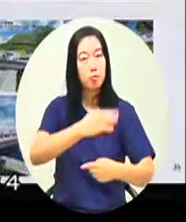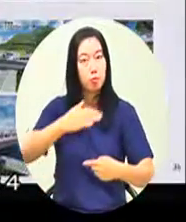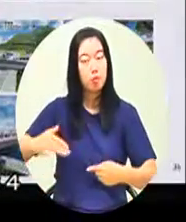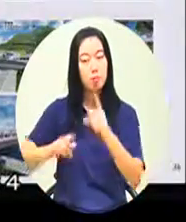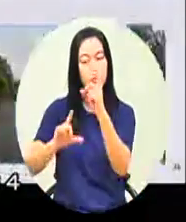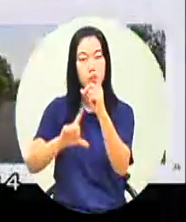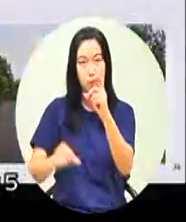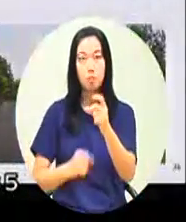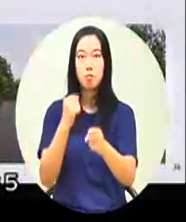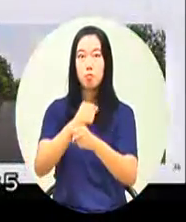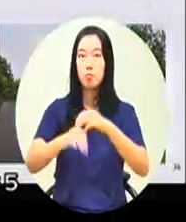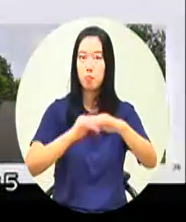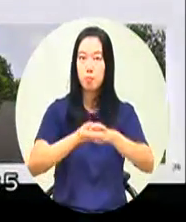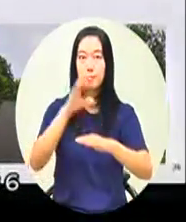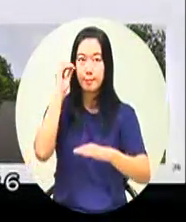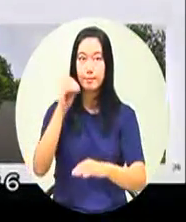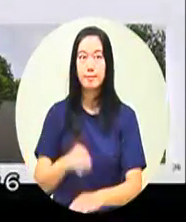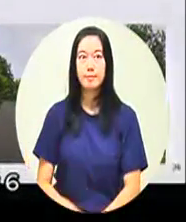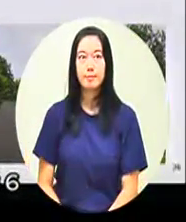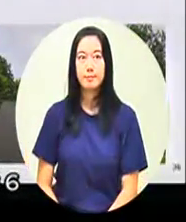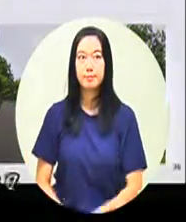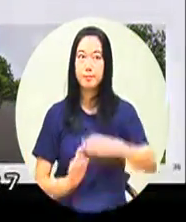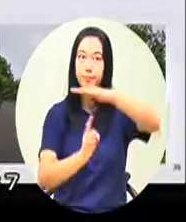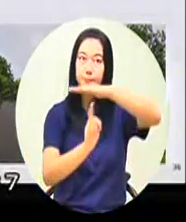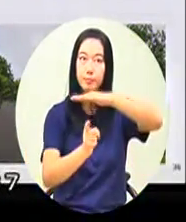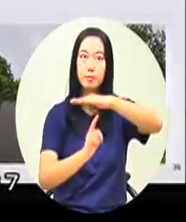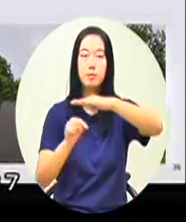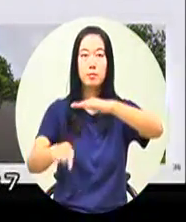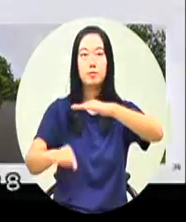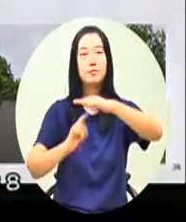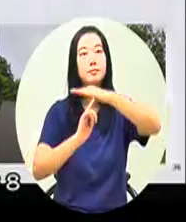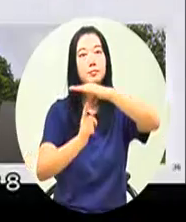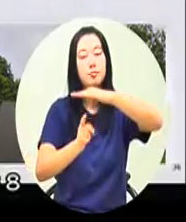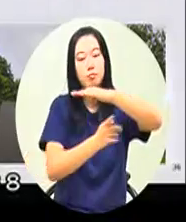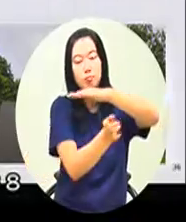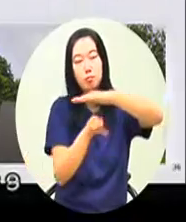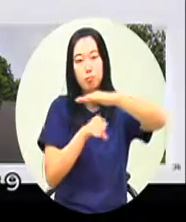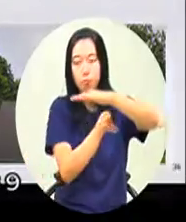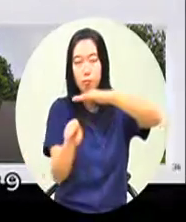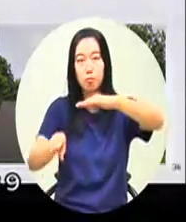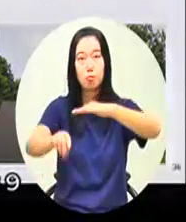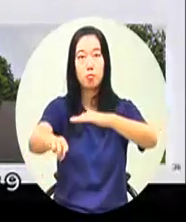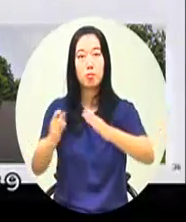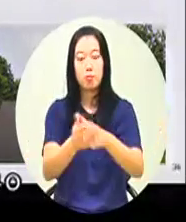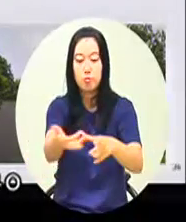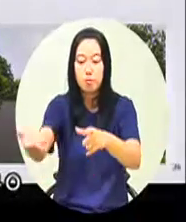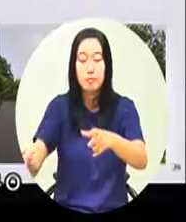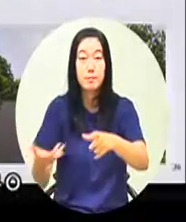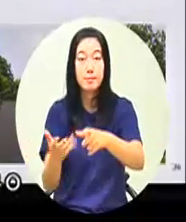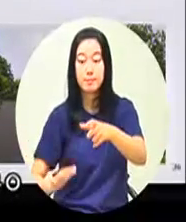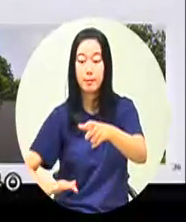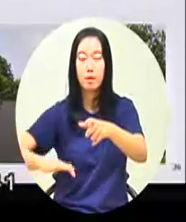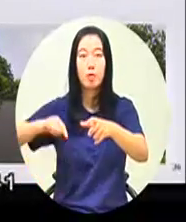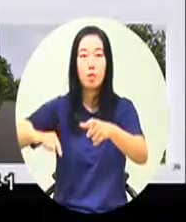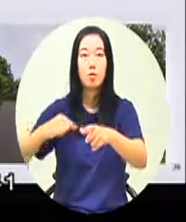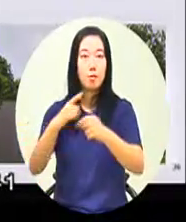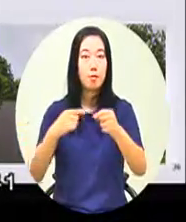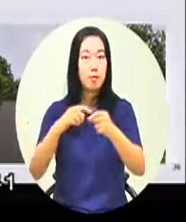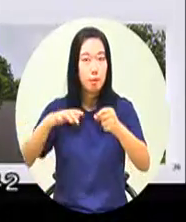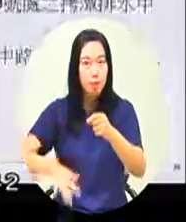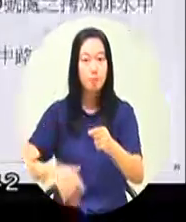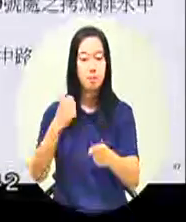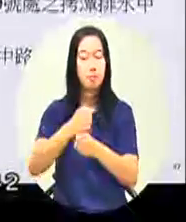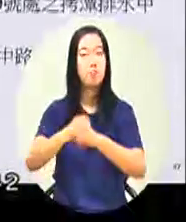成。下一页。那高速公路这个匝道周遭的这一个自洪池，我们也是在年底会完成。